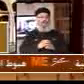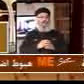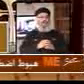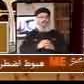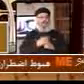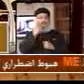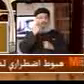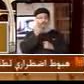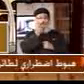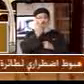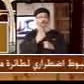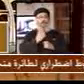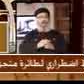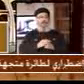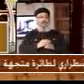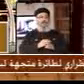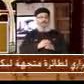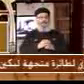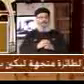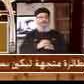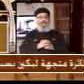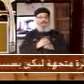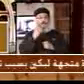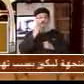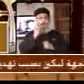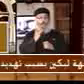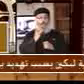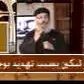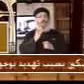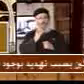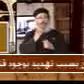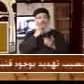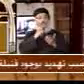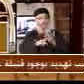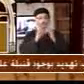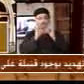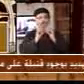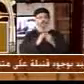دمعة، يا الدمعة دي هتعمل حاجة؟ قال طبعا،